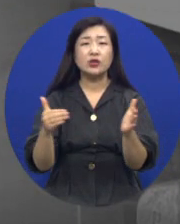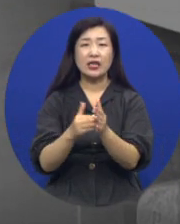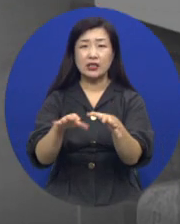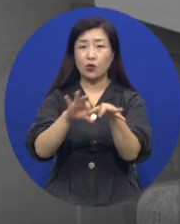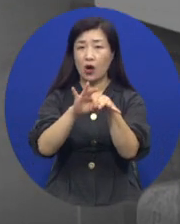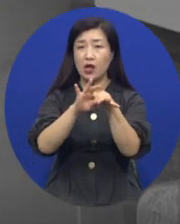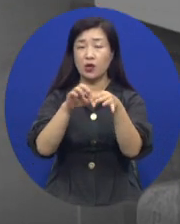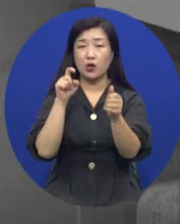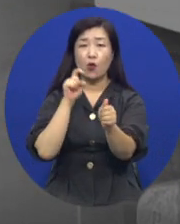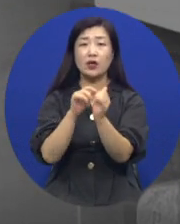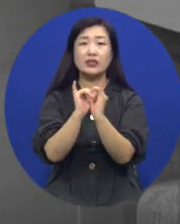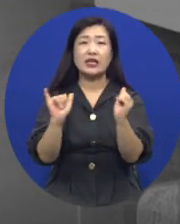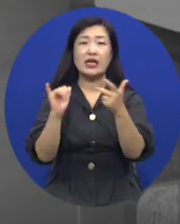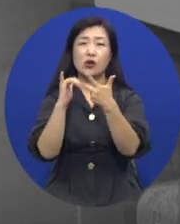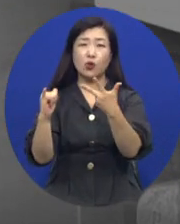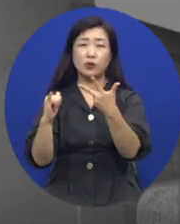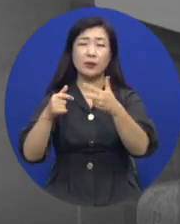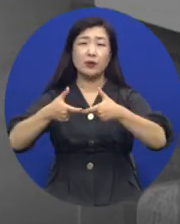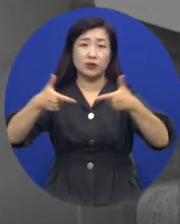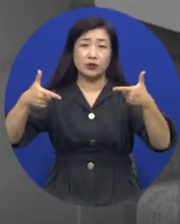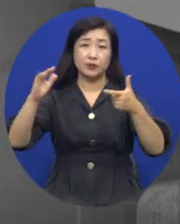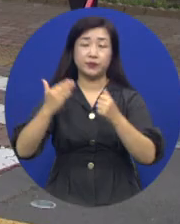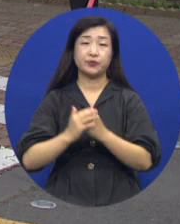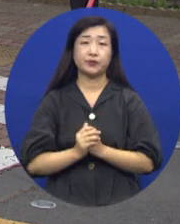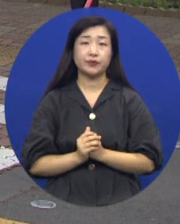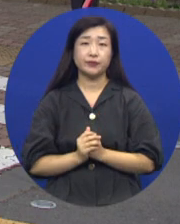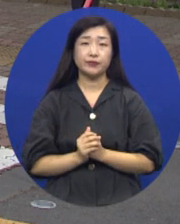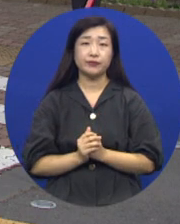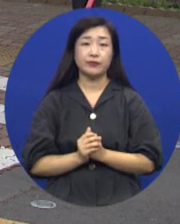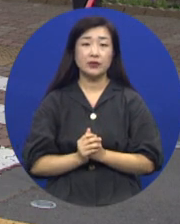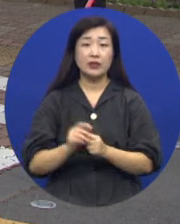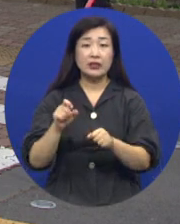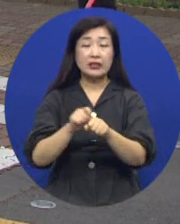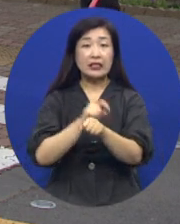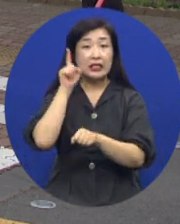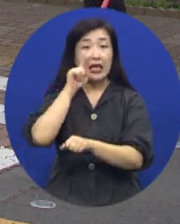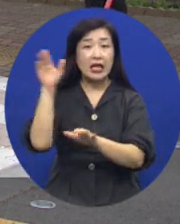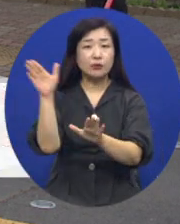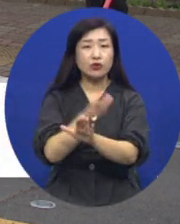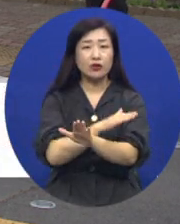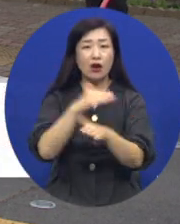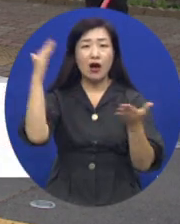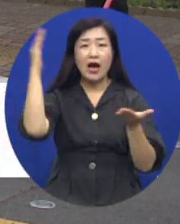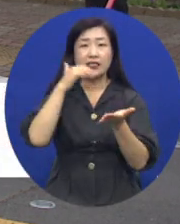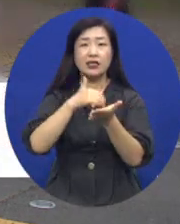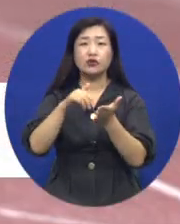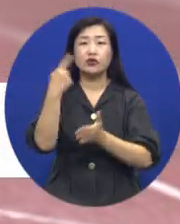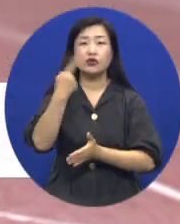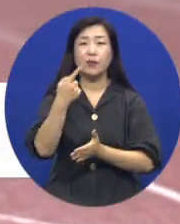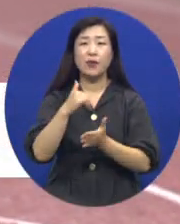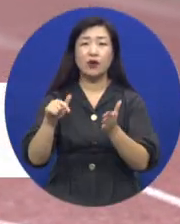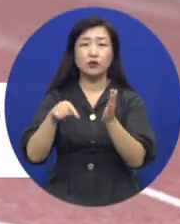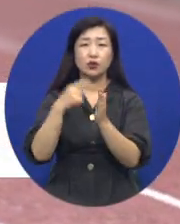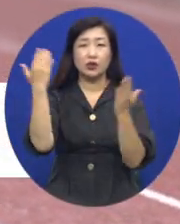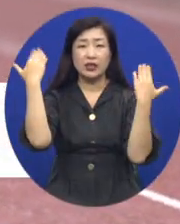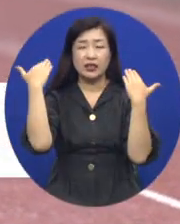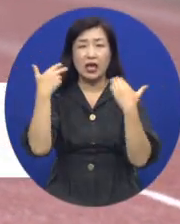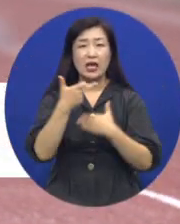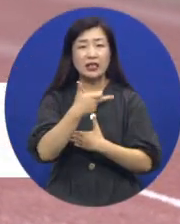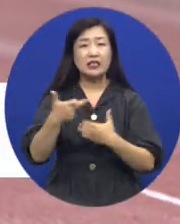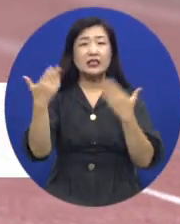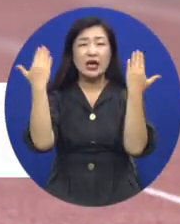관련 확진자는 7명으로 늘었습니다. 특히 내일부터는 학생 수 1,000명 이상 초등학교 등